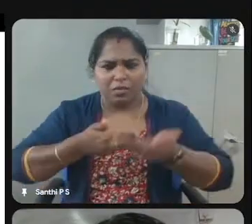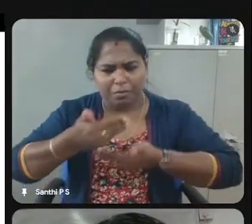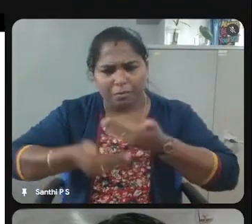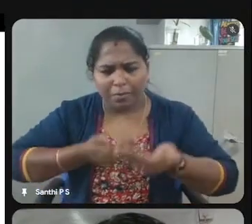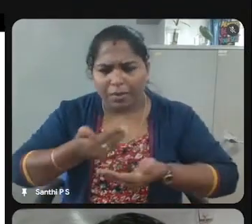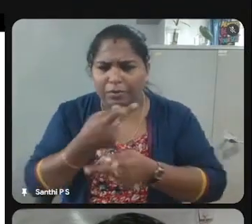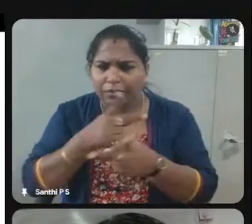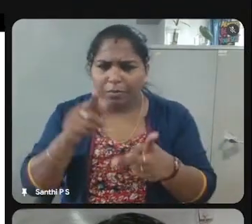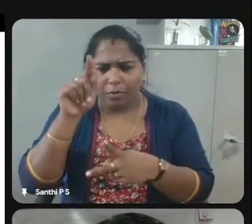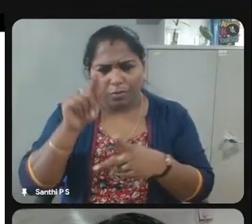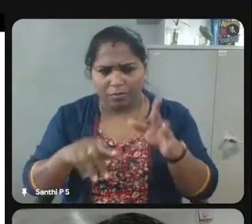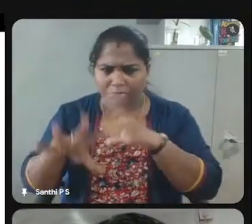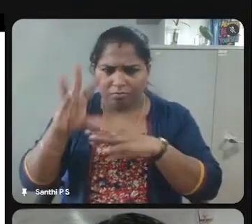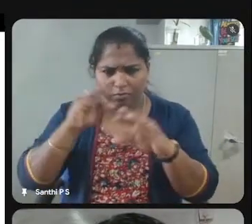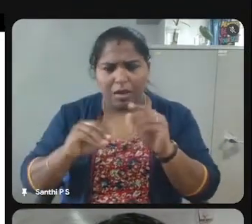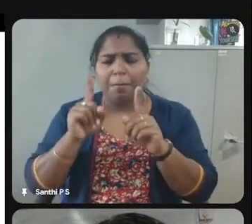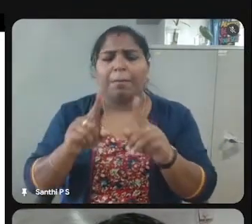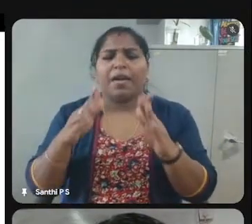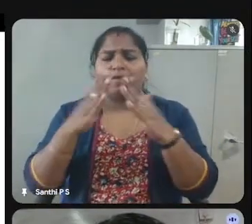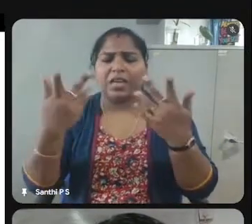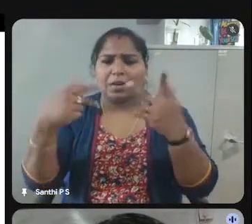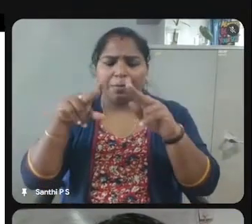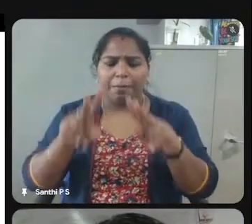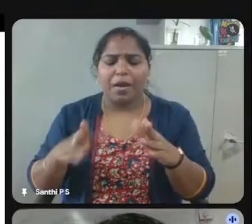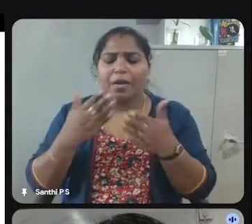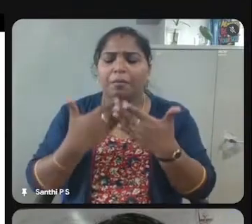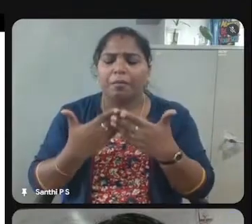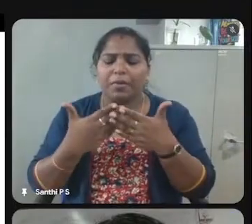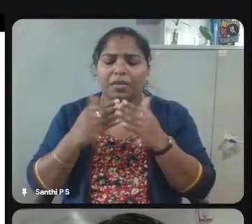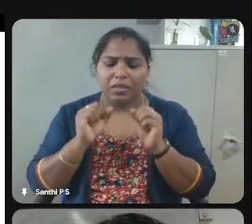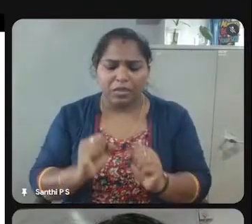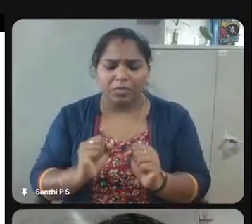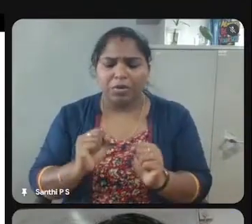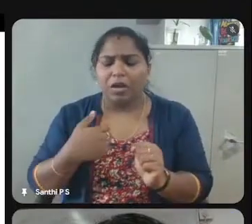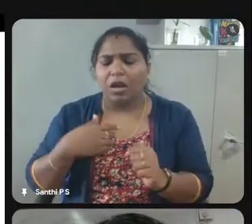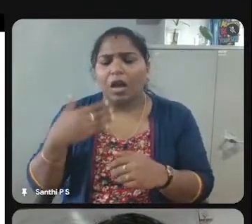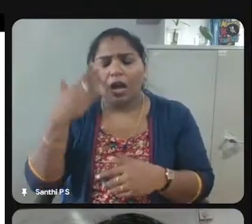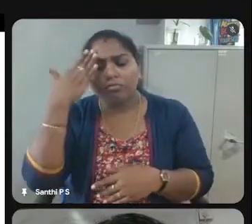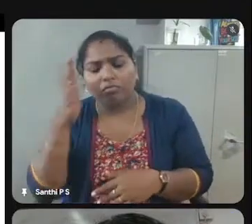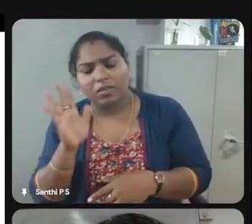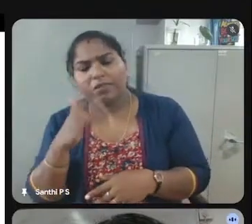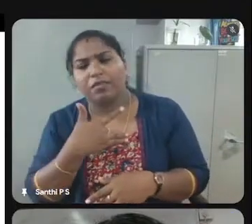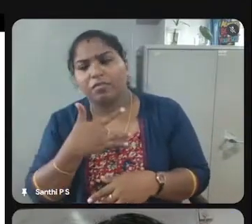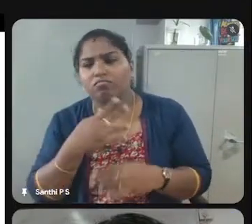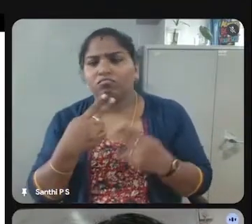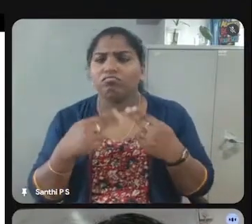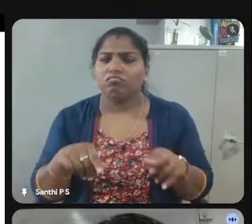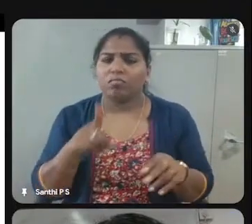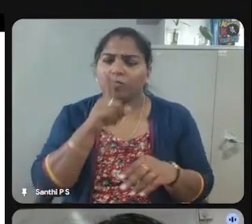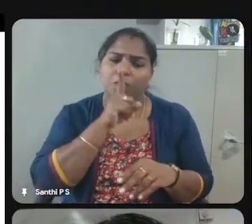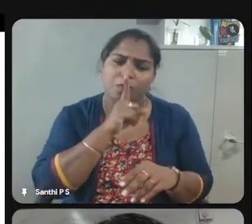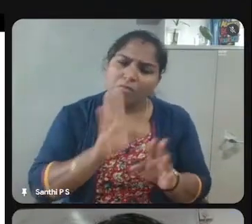കൊടുക്കും. പക്ഷെ വീട്ടിൽ നിന്ന് ഞാൻ പഠിപ്പിക്കും, എനിക്കൊന്നും അറിയാത്ത പോലെ അവള് അഭിനയിക്കുക. അപ്പൊ അതെന്തുകൊണ്ട് എന്റെ